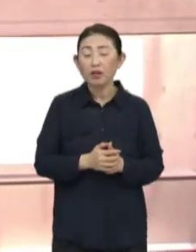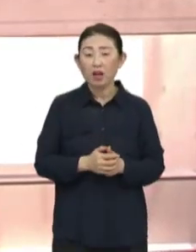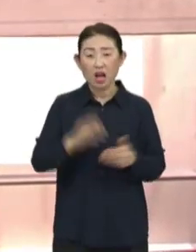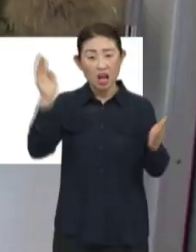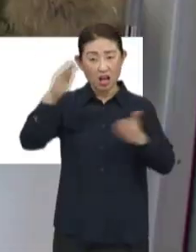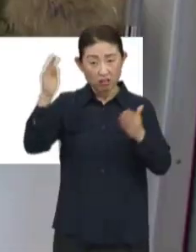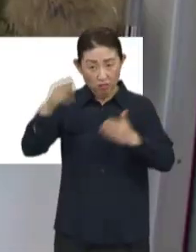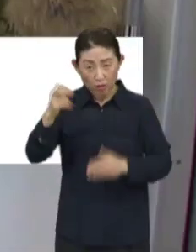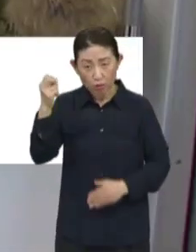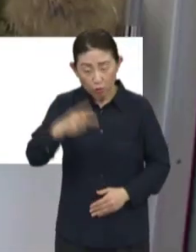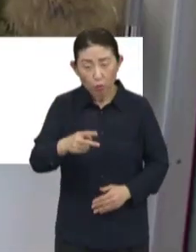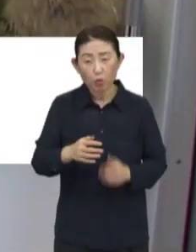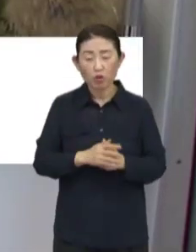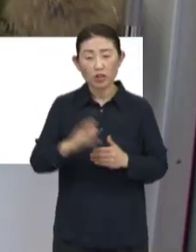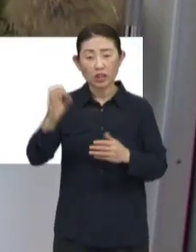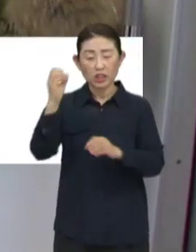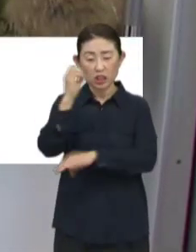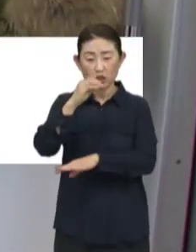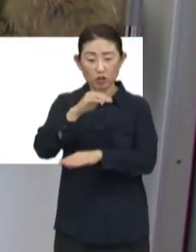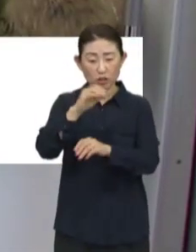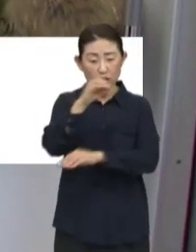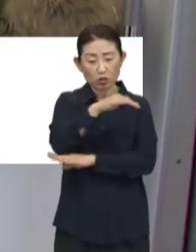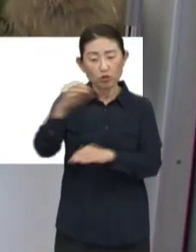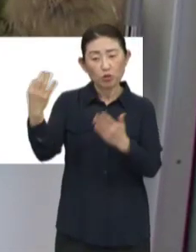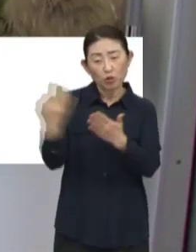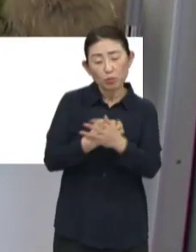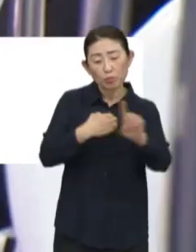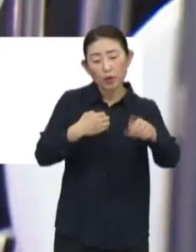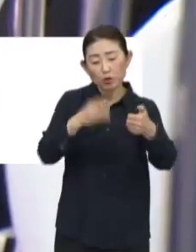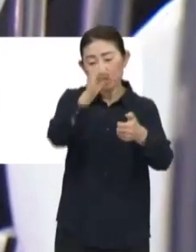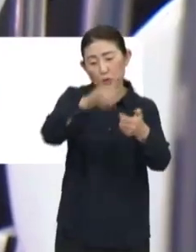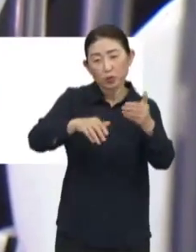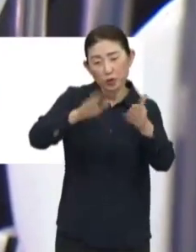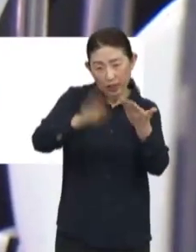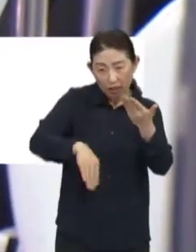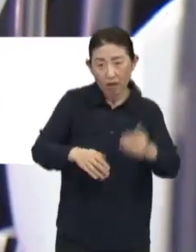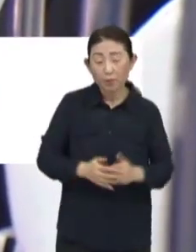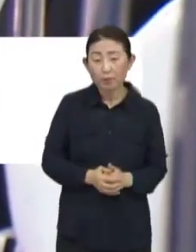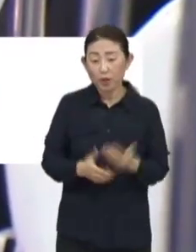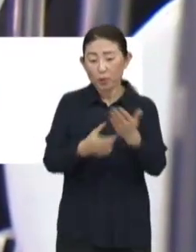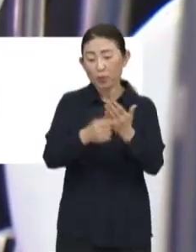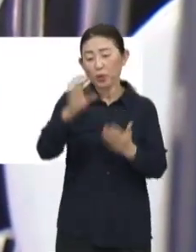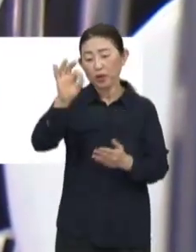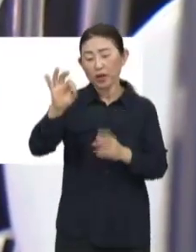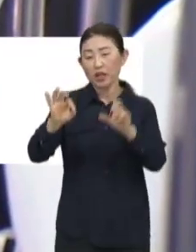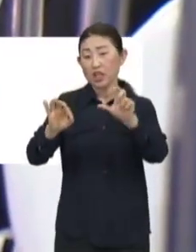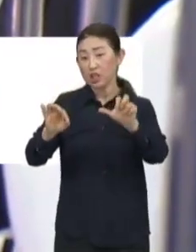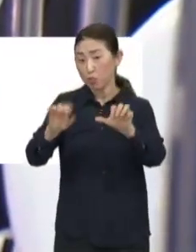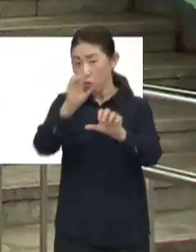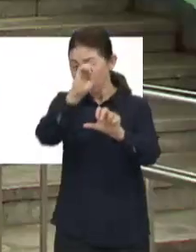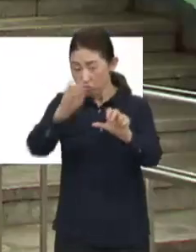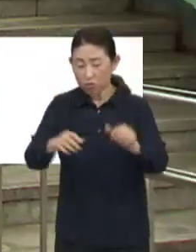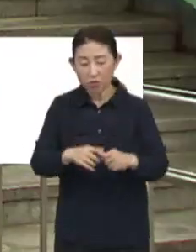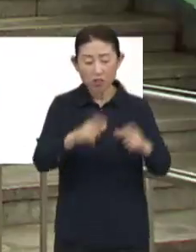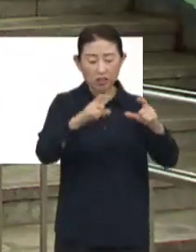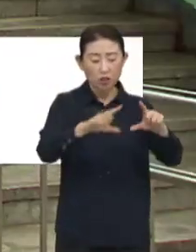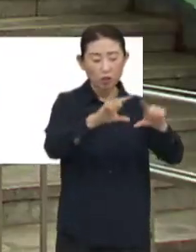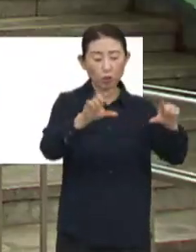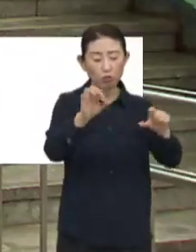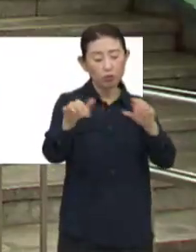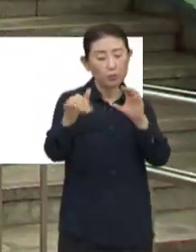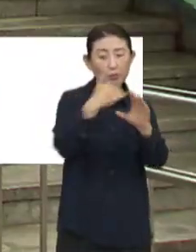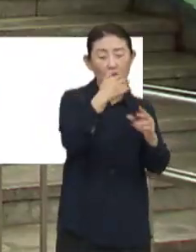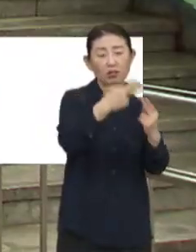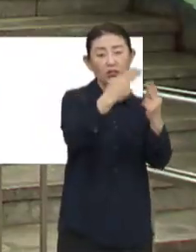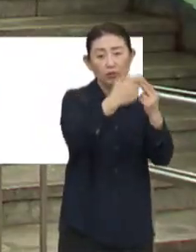통학 학생이나 기준 소득 150% 이하의 주민으로 사용한 승차권 금액의 25%를 지역 화폐로 돌려받을 수